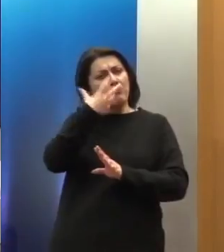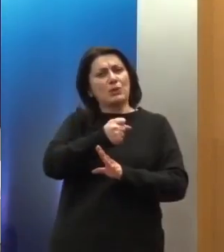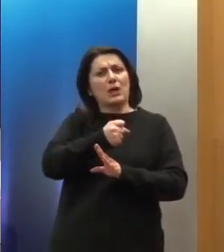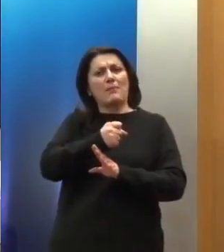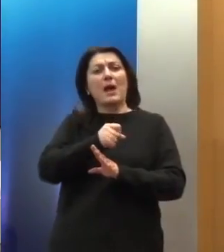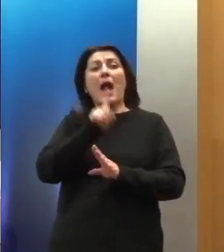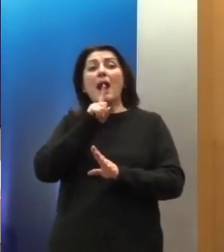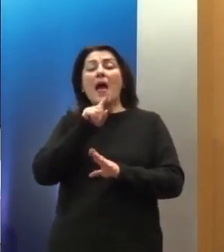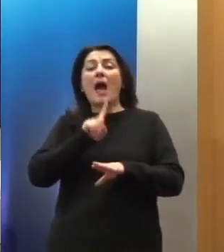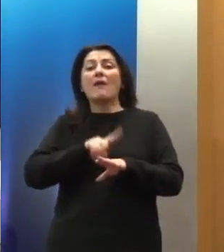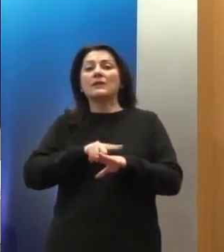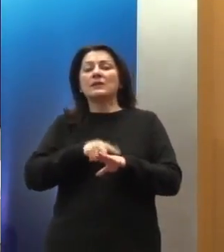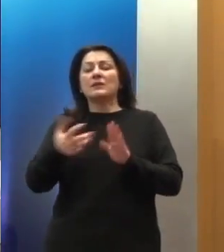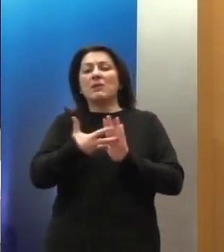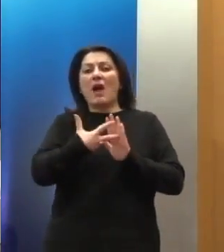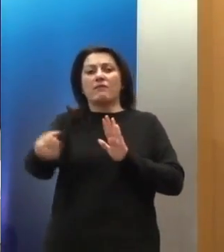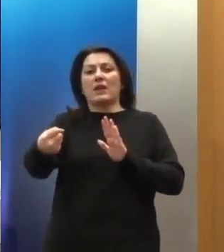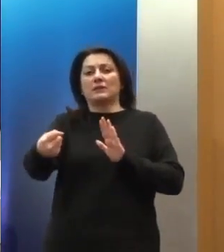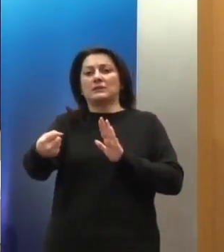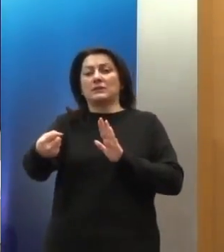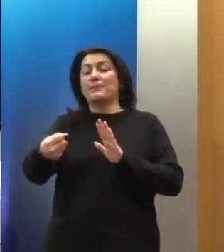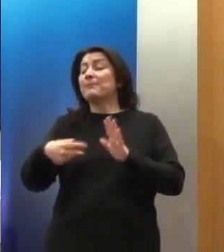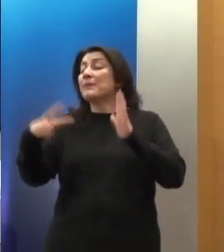1 εκατομμύριο ανθρώπους. Το